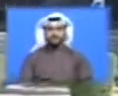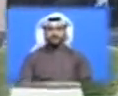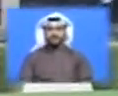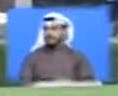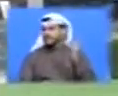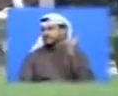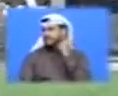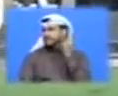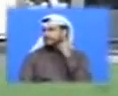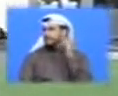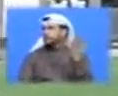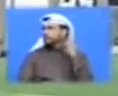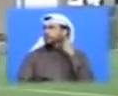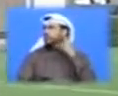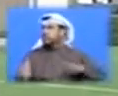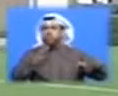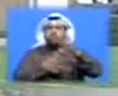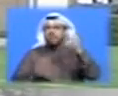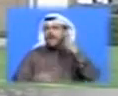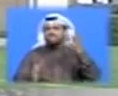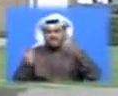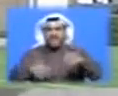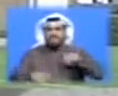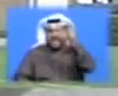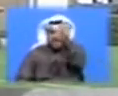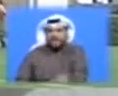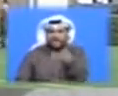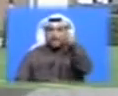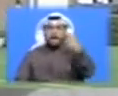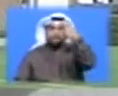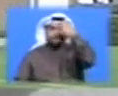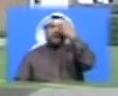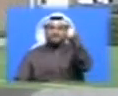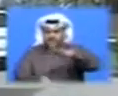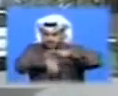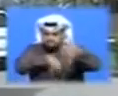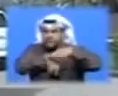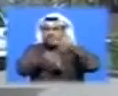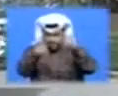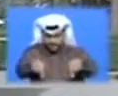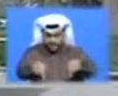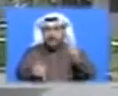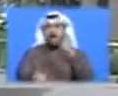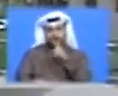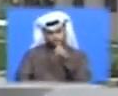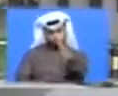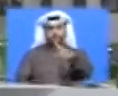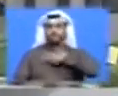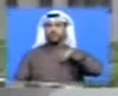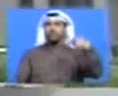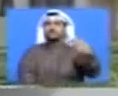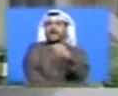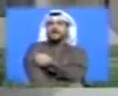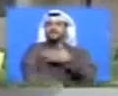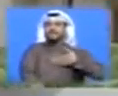ما أثير في الآونة الأخيرة عن وجود حالات مصابة بإنفلونزا الخنازير، وزارة الصحة تؤكد أن